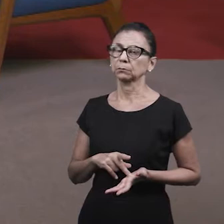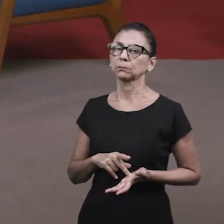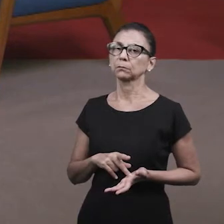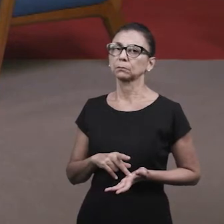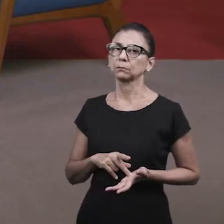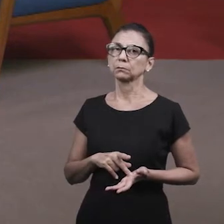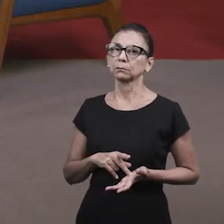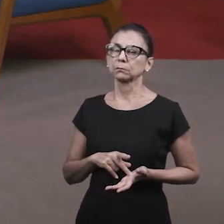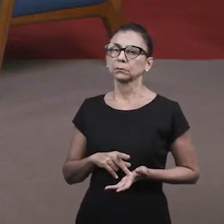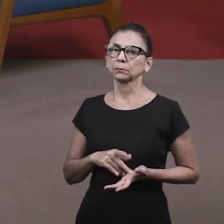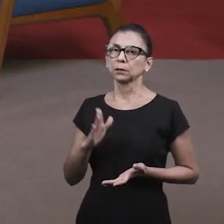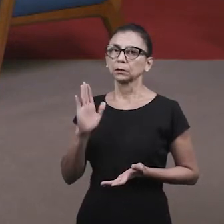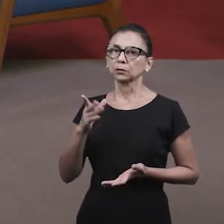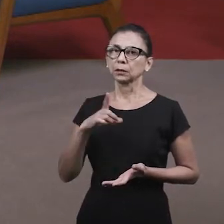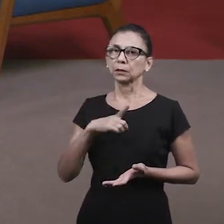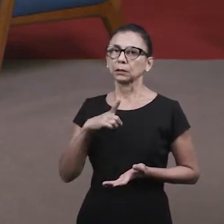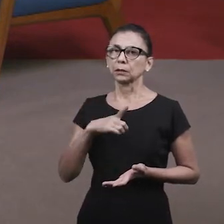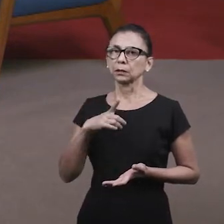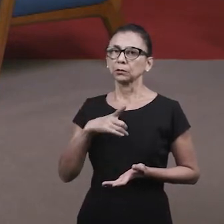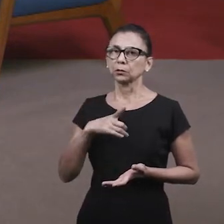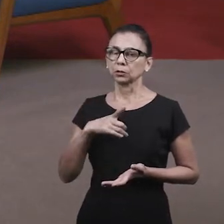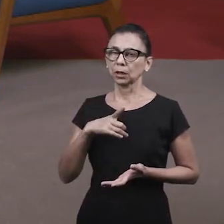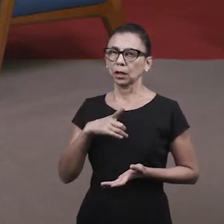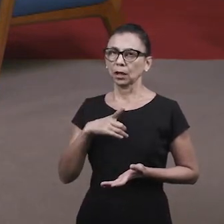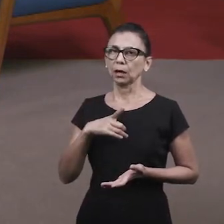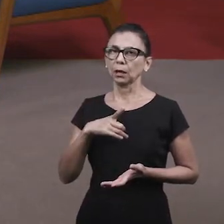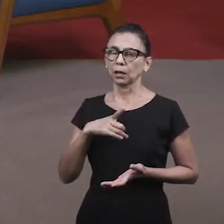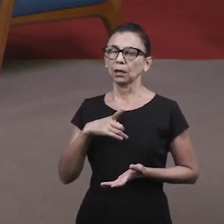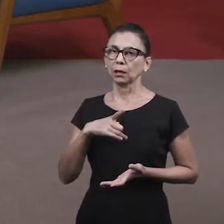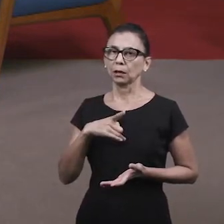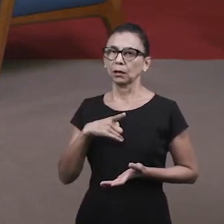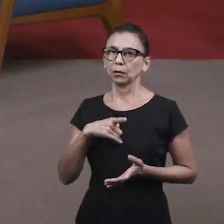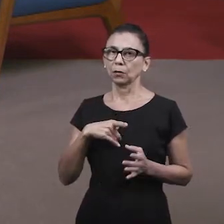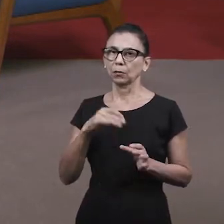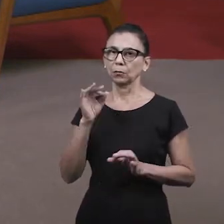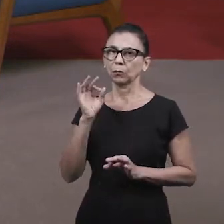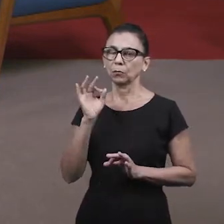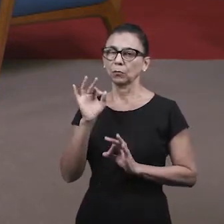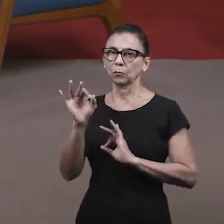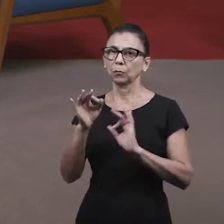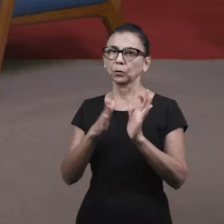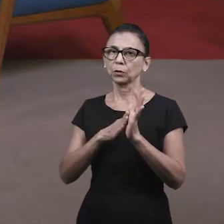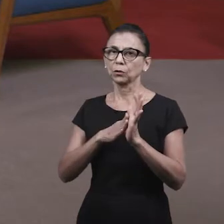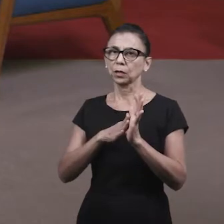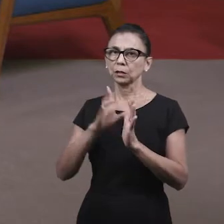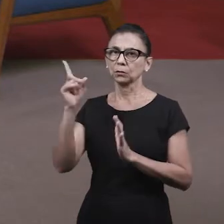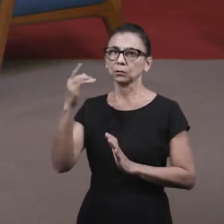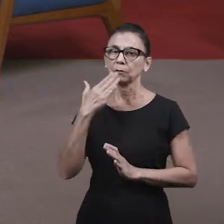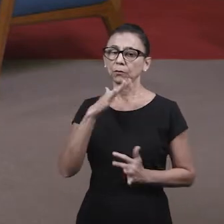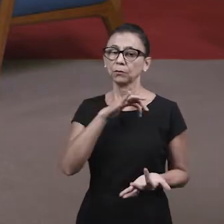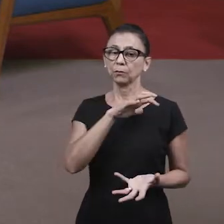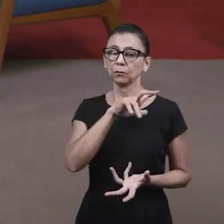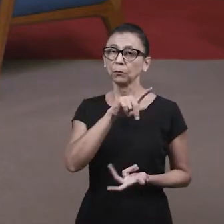spirituel et prophétique, en vérité, il y a une position déjà définie par le